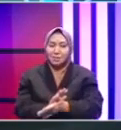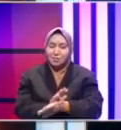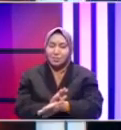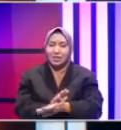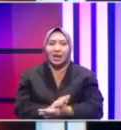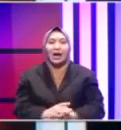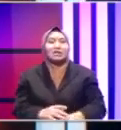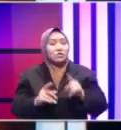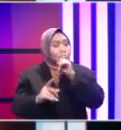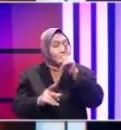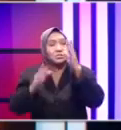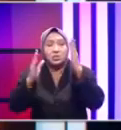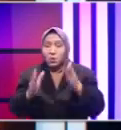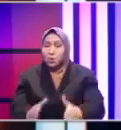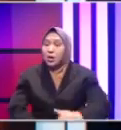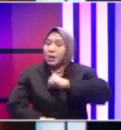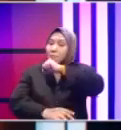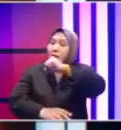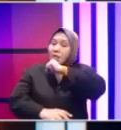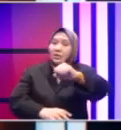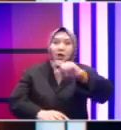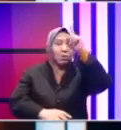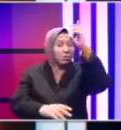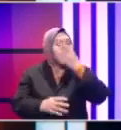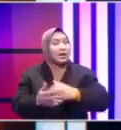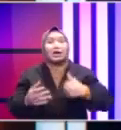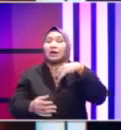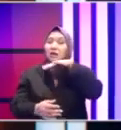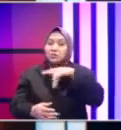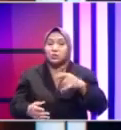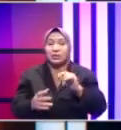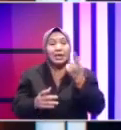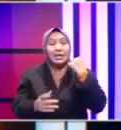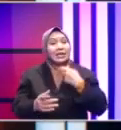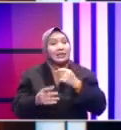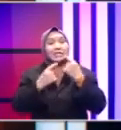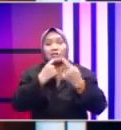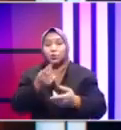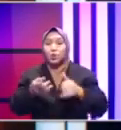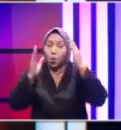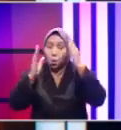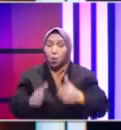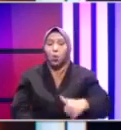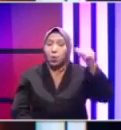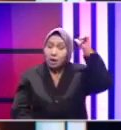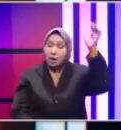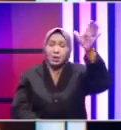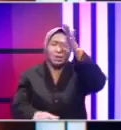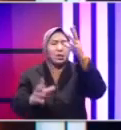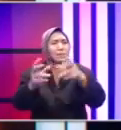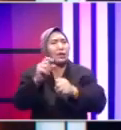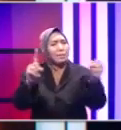sesungguhnya orang-orang yang menentang Allah dan rasul-nya kalau tadi kita sebut orang-orang kafir akan mendapat azab yang pedih